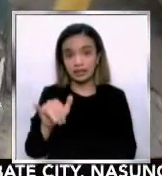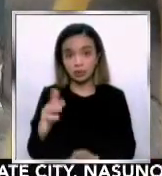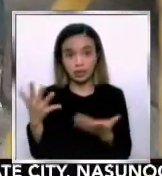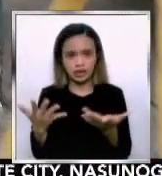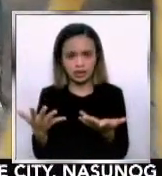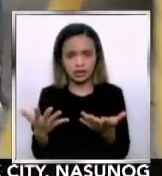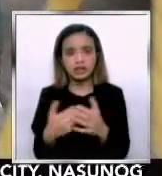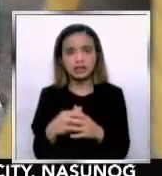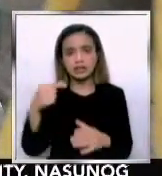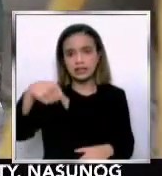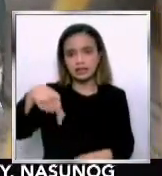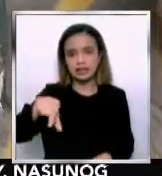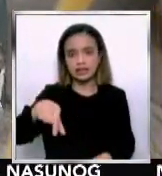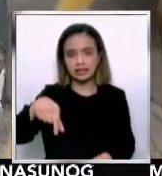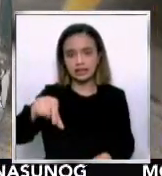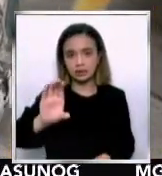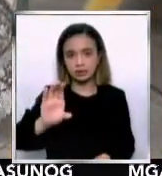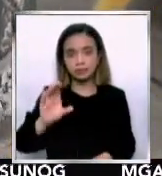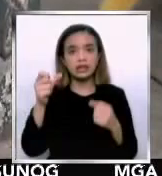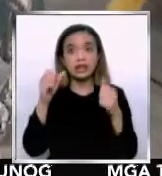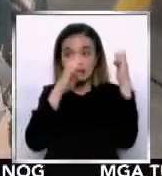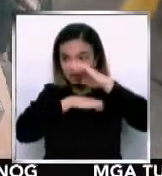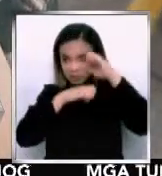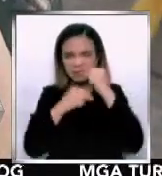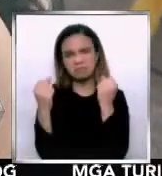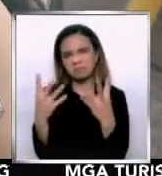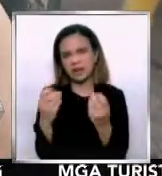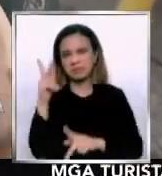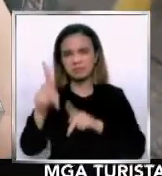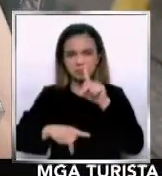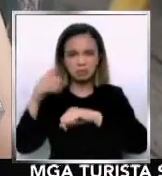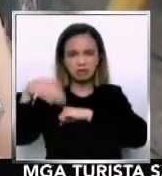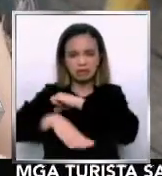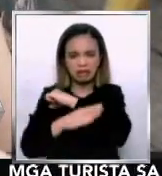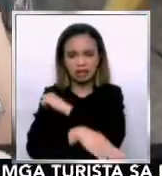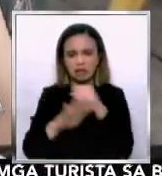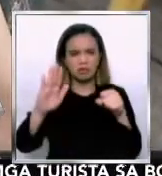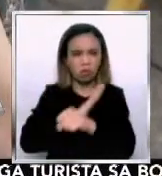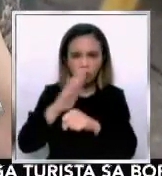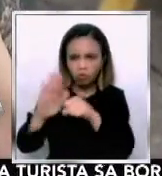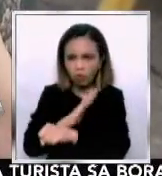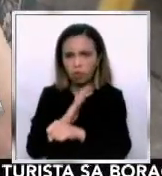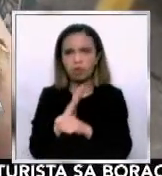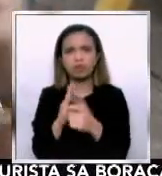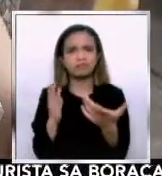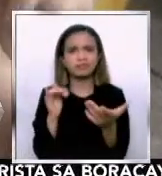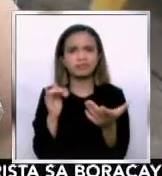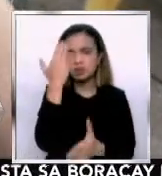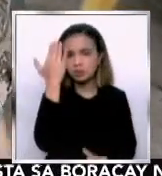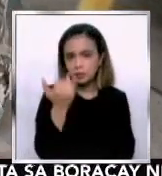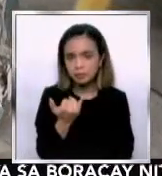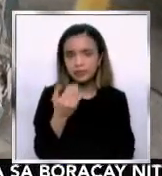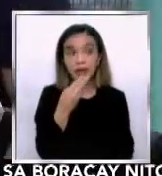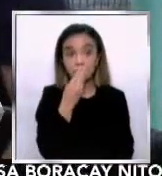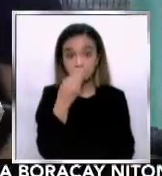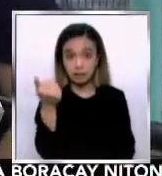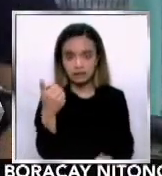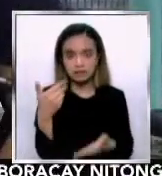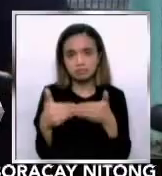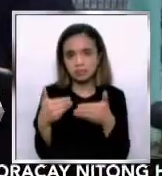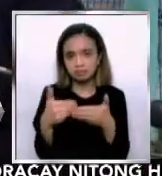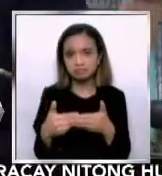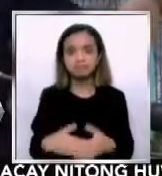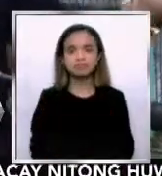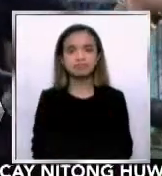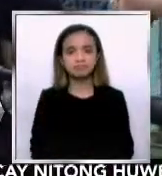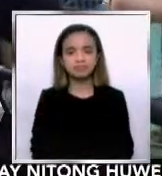na na marami talagang tao sa beach. Punuan na yung mga cottage, ganun. Kaya much better na malapit muna. Kakagaling